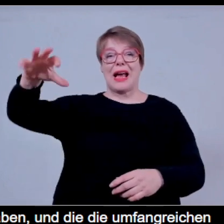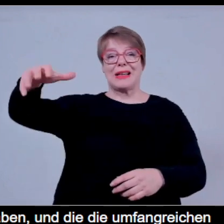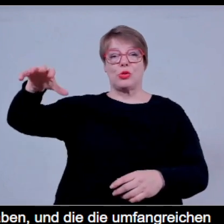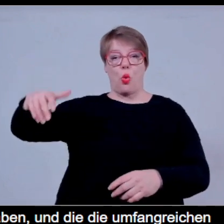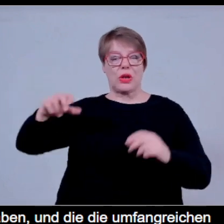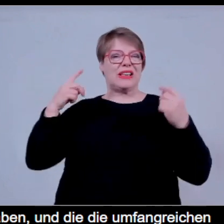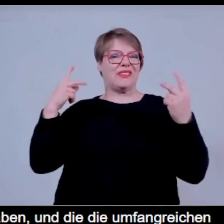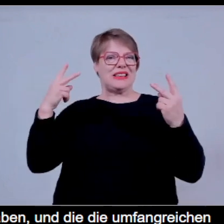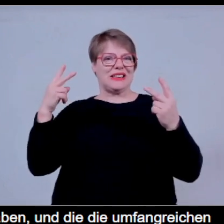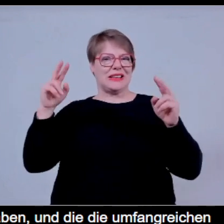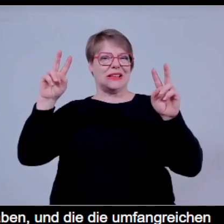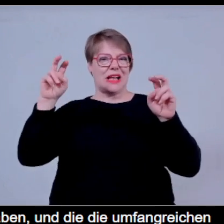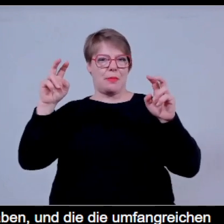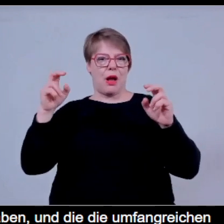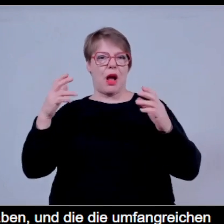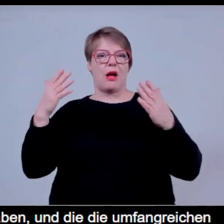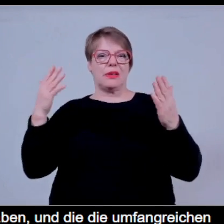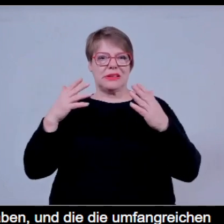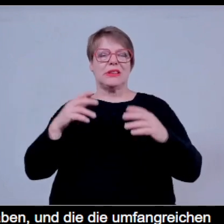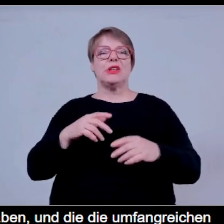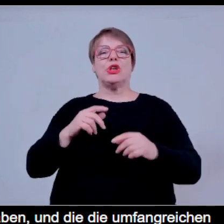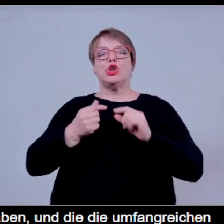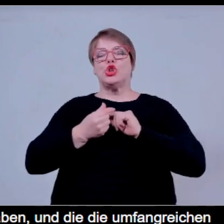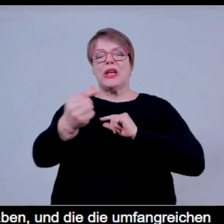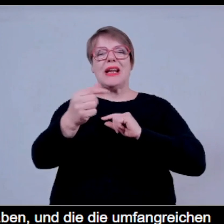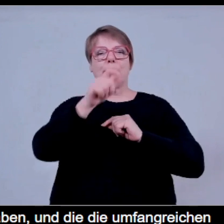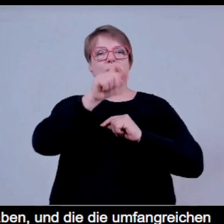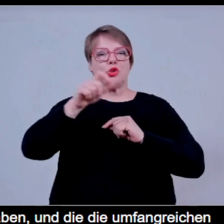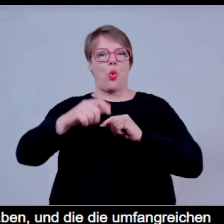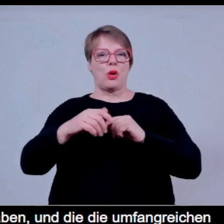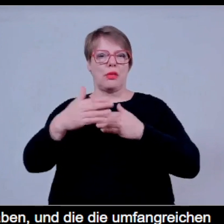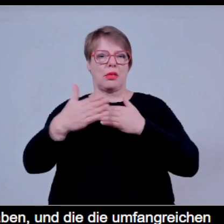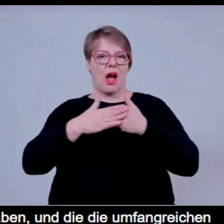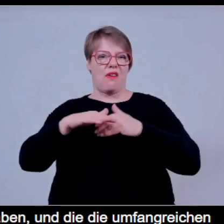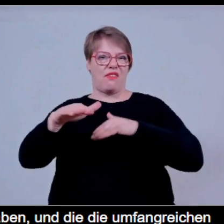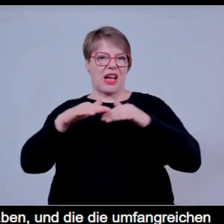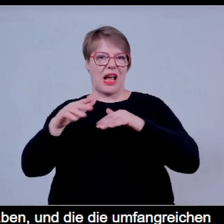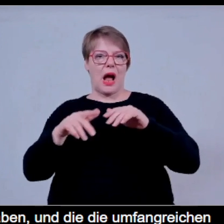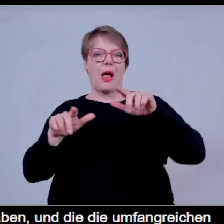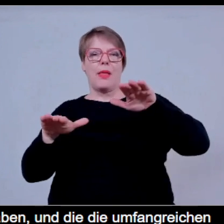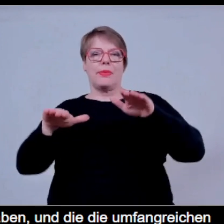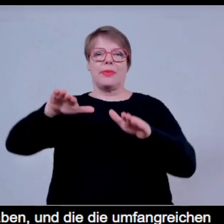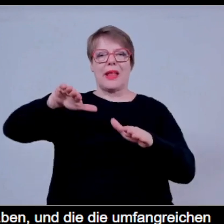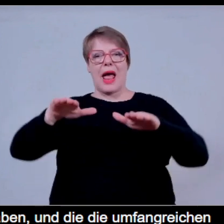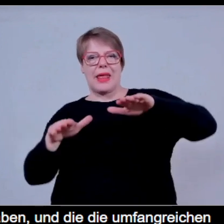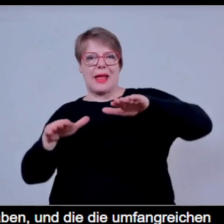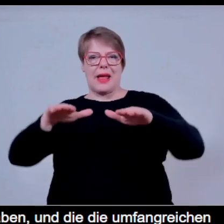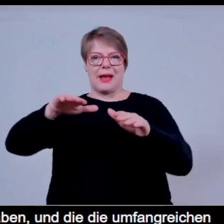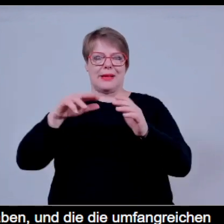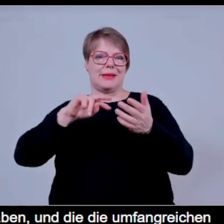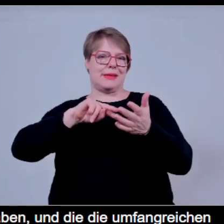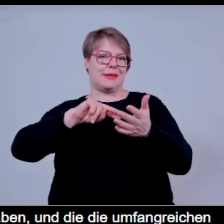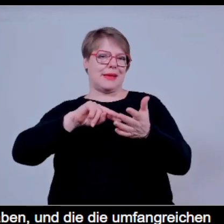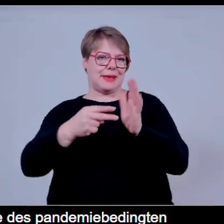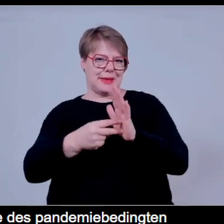Wir haben ja da das Problem, dass die Franken-Sachsen-Magistrale nicht elektrifiziert wird. Das hätte vielleicht ein bisschen den Puffer herausgenommen. Ich komme